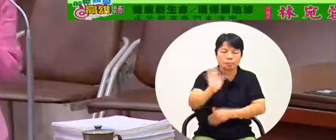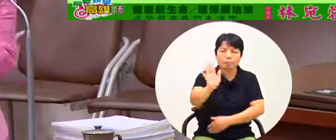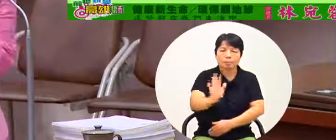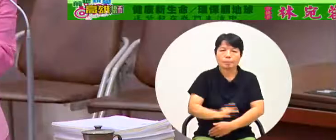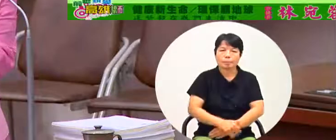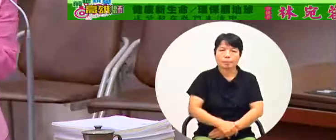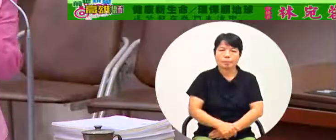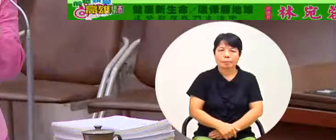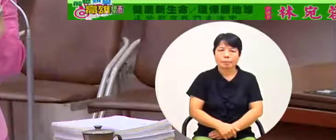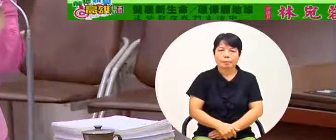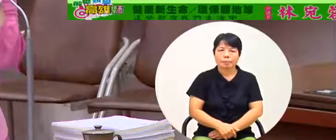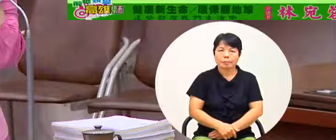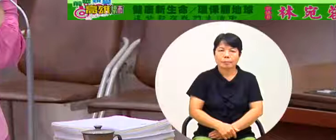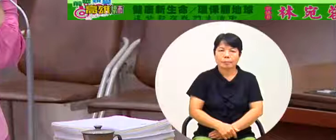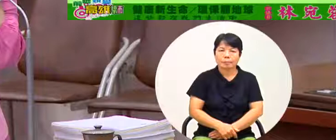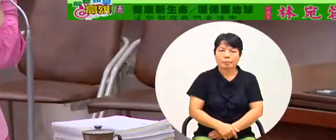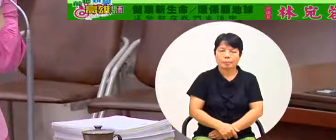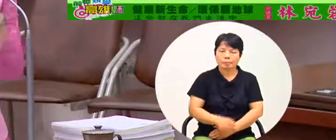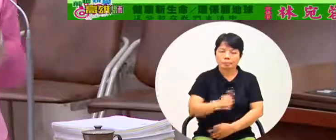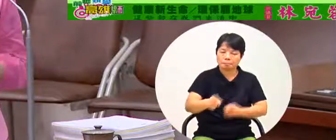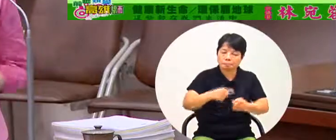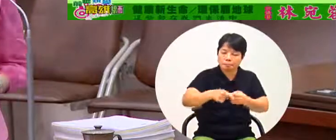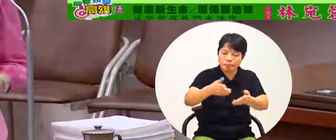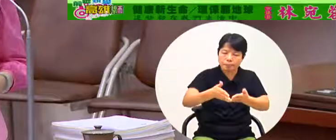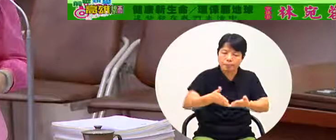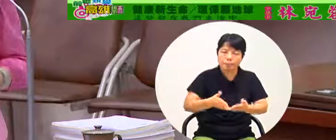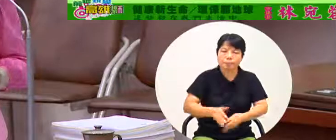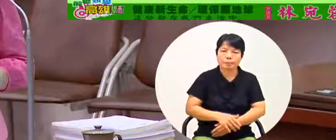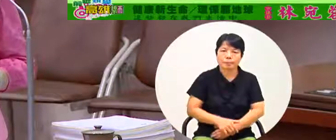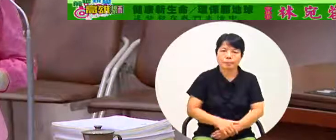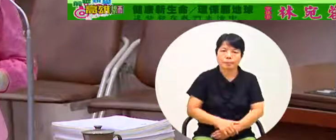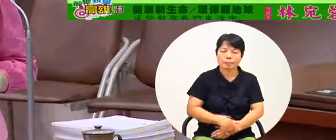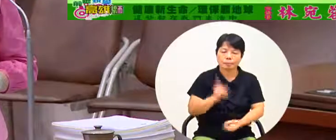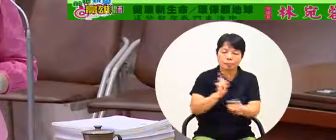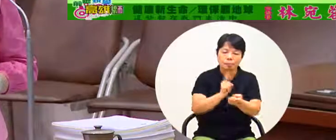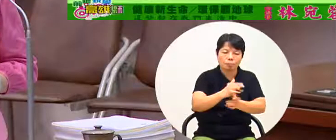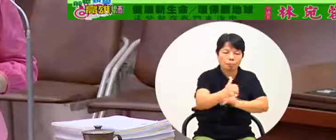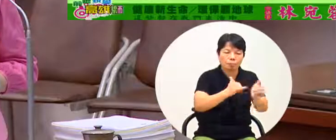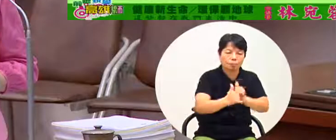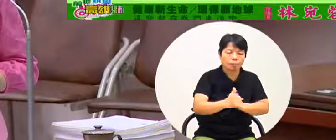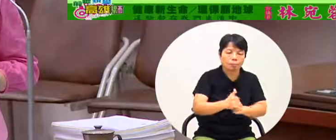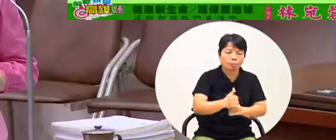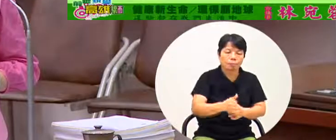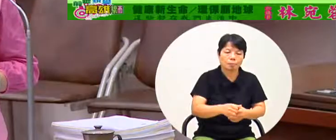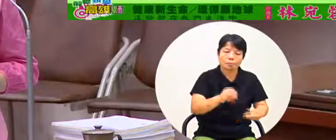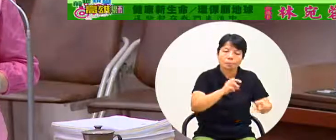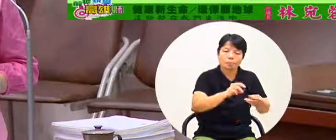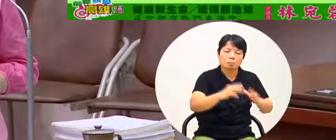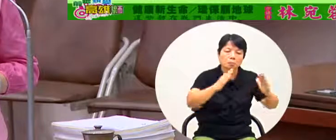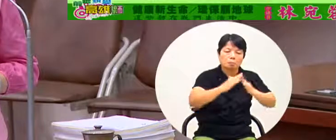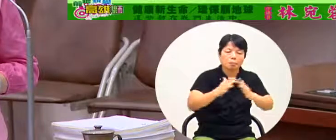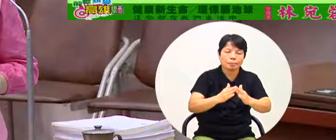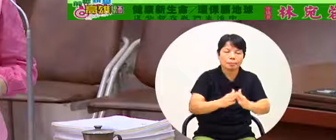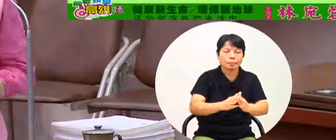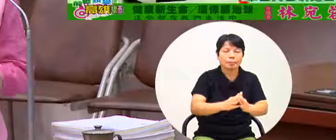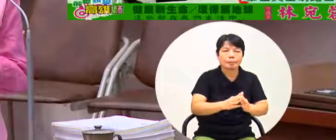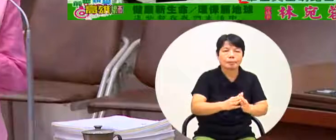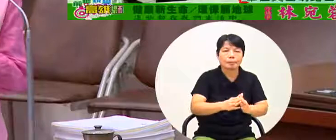们应该这个对人民财产安全有疑虑的，我想这是本席的看法了